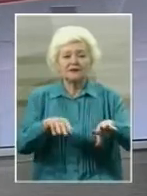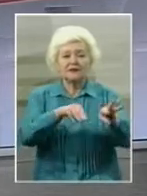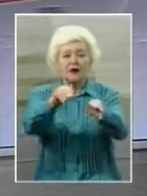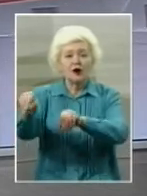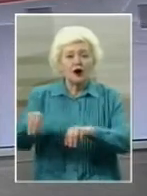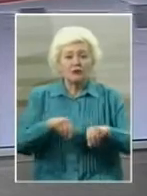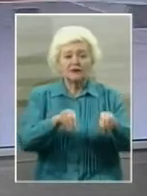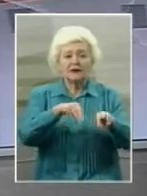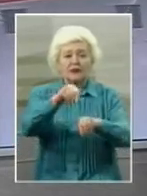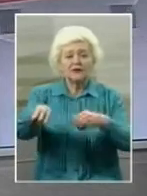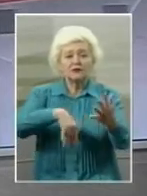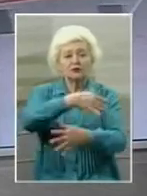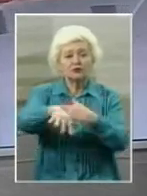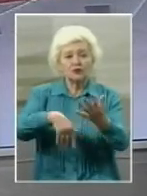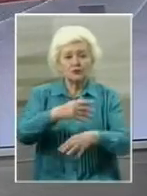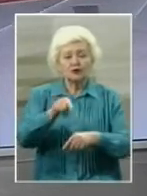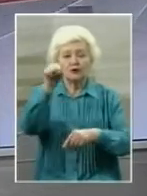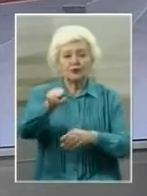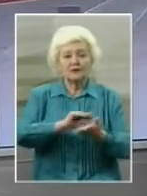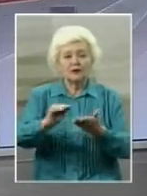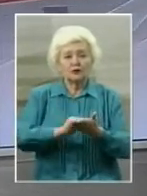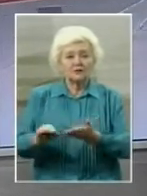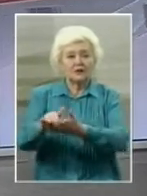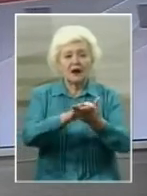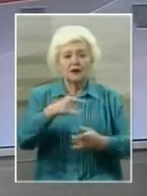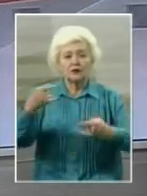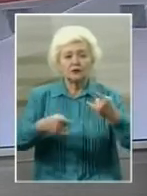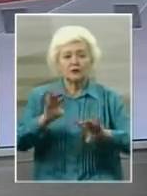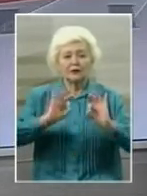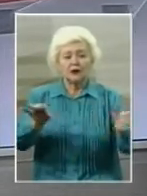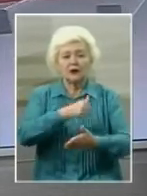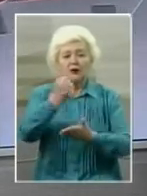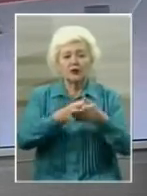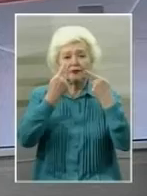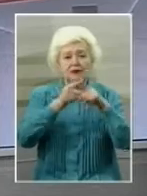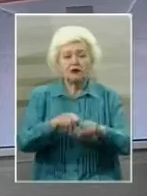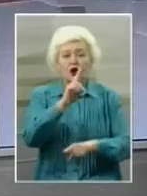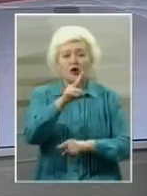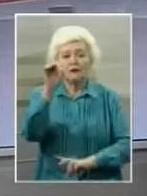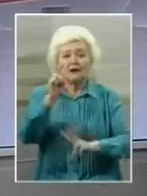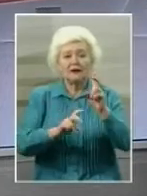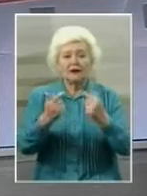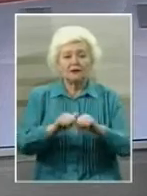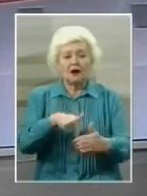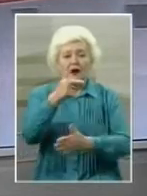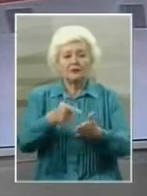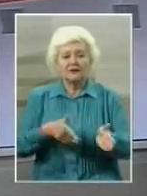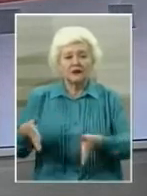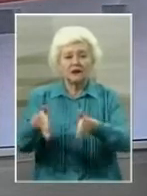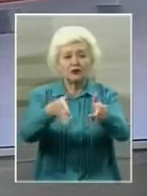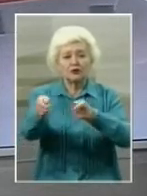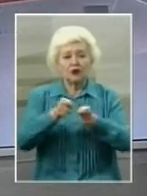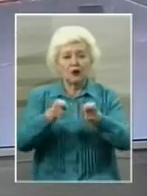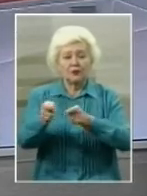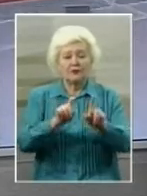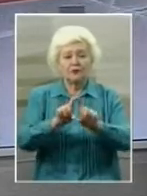посипають піско-сольовою сумішю. Про це кореспондентам Суспільного розказав головний інженер комунального підприємства «Міське дорожнє